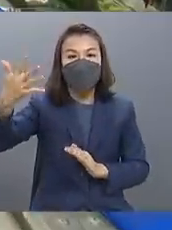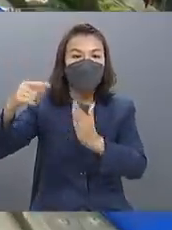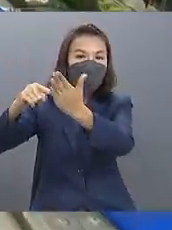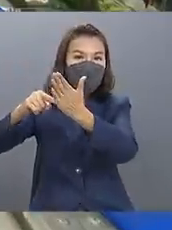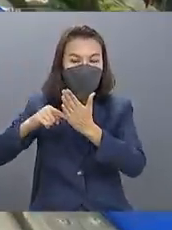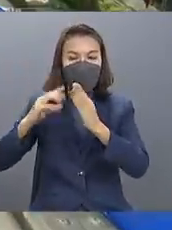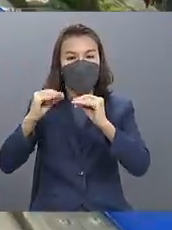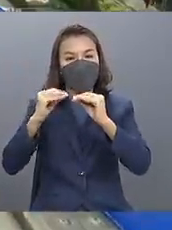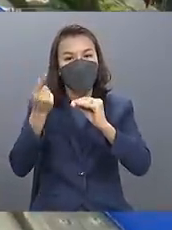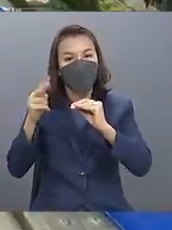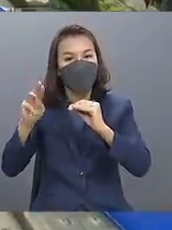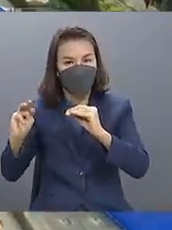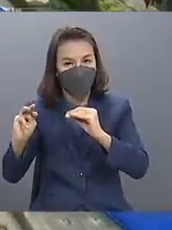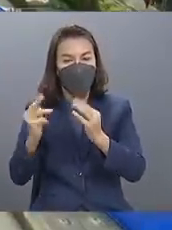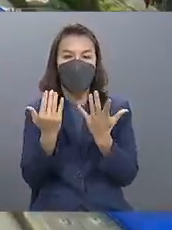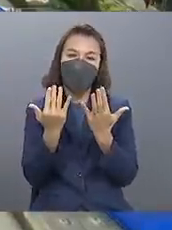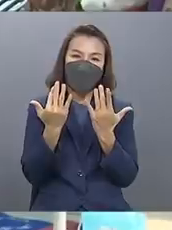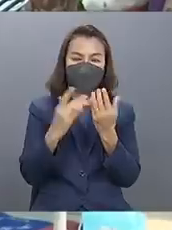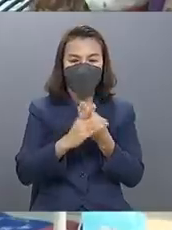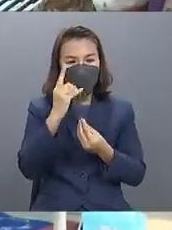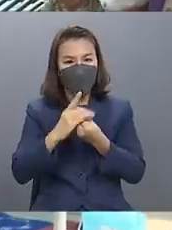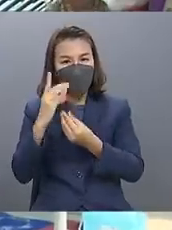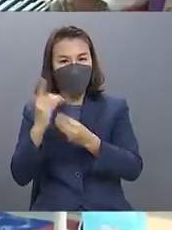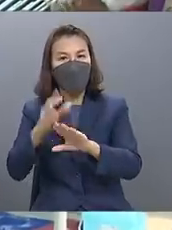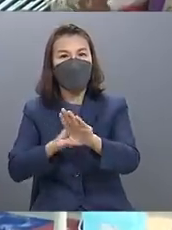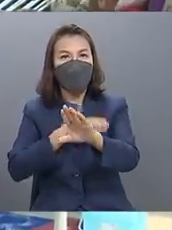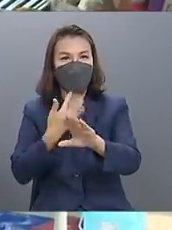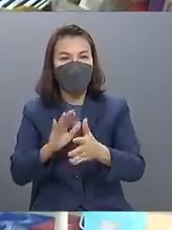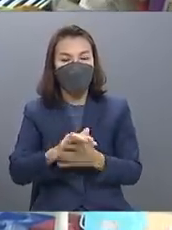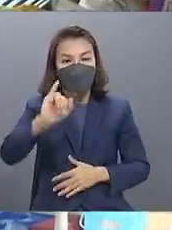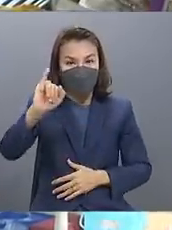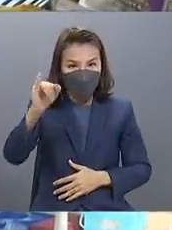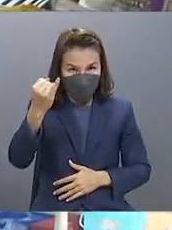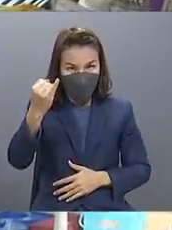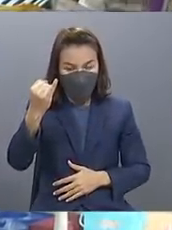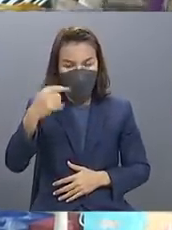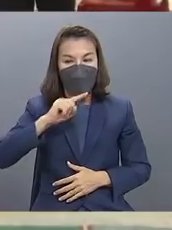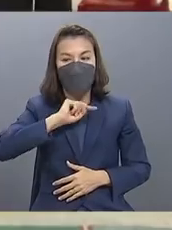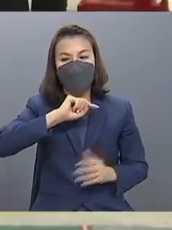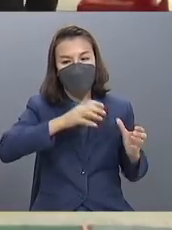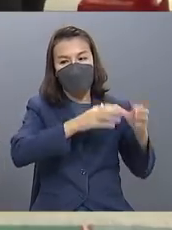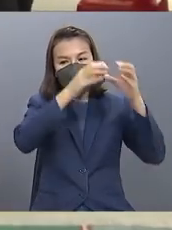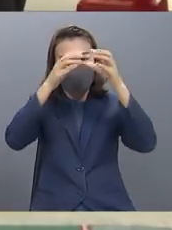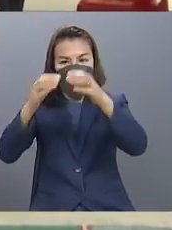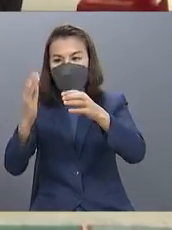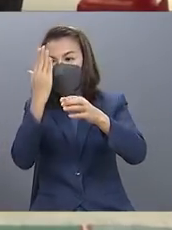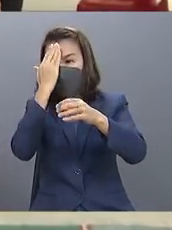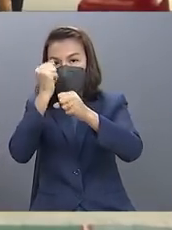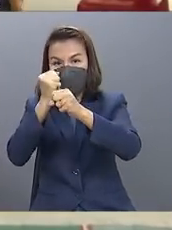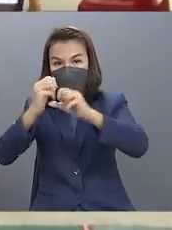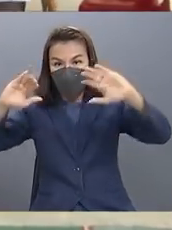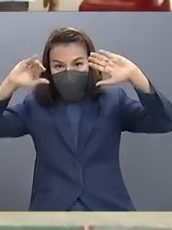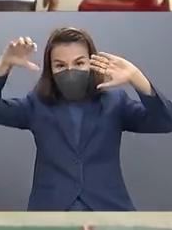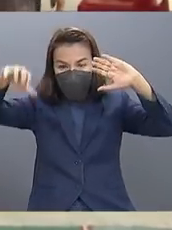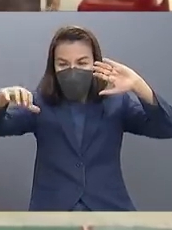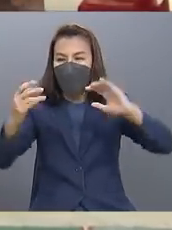ก็มีการรอมานานหลายสัปดาห์แล้วเดี๋ยววันจันทร์นี้นะครับก็จะไปหน้าทำเนียบรัฐบาลนะครับอยากจะไปฟังคำตอบกับนายกรัฐมนตรีแล้วก็รอคะที่